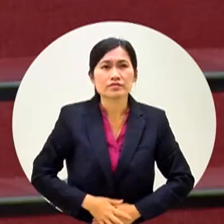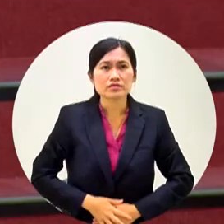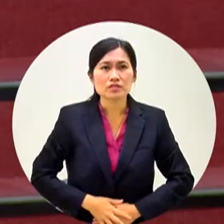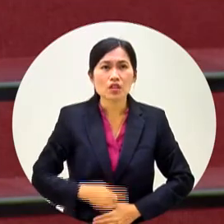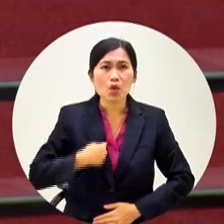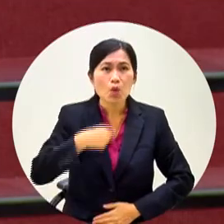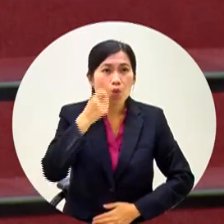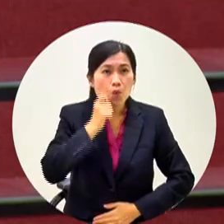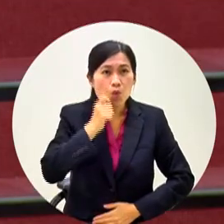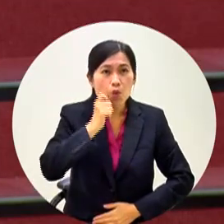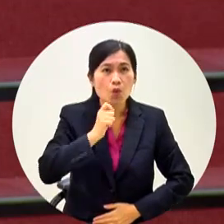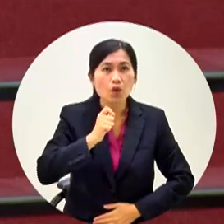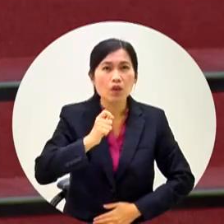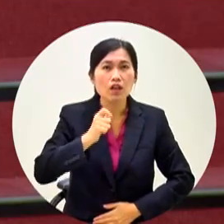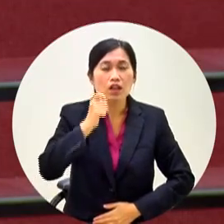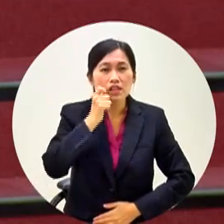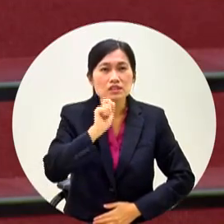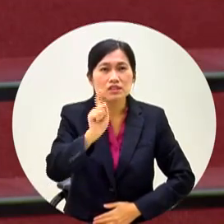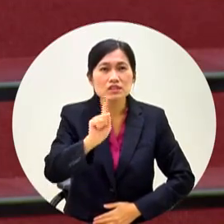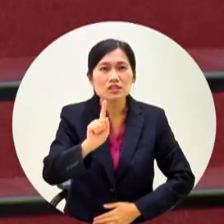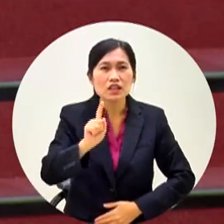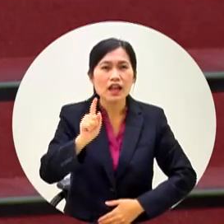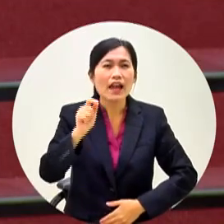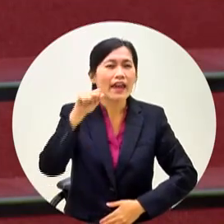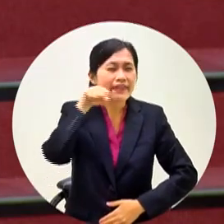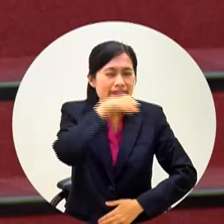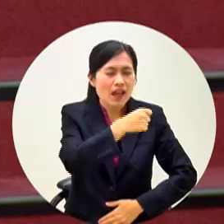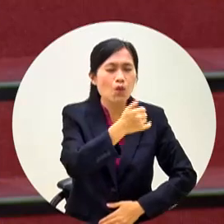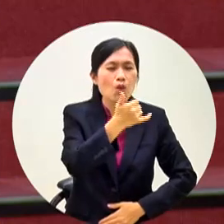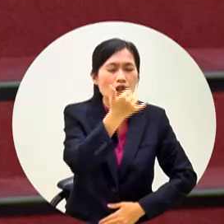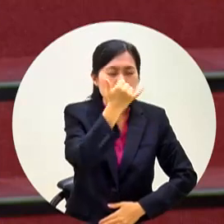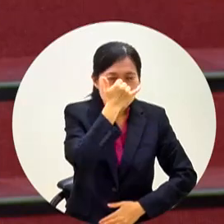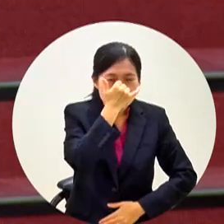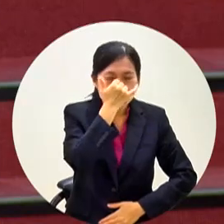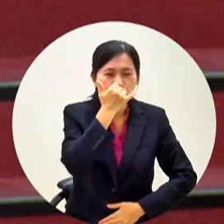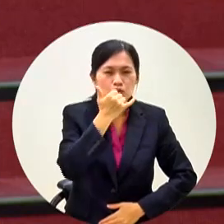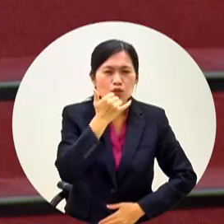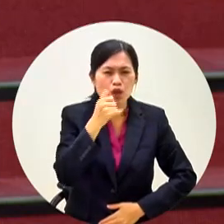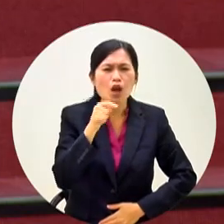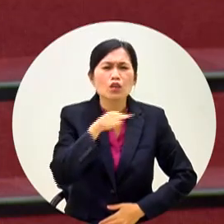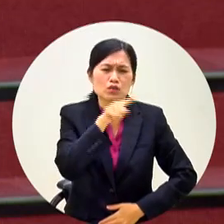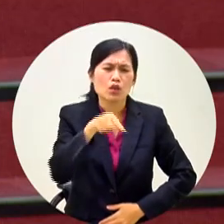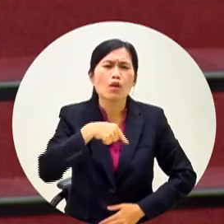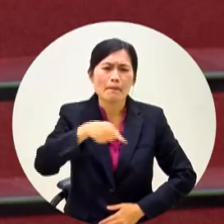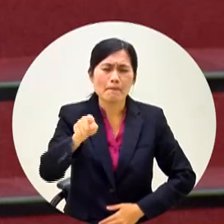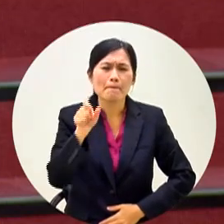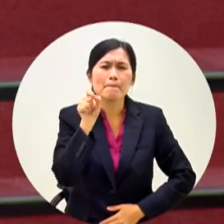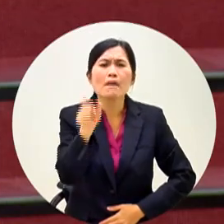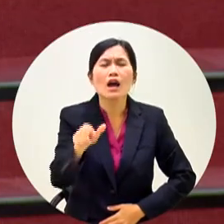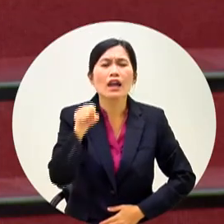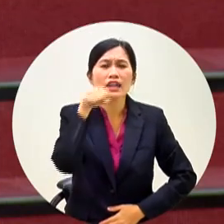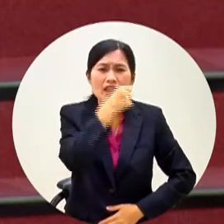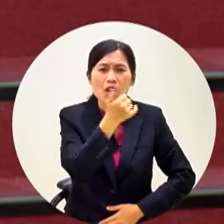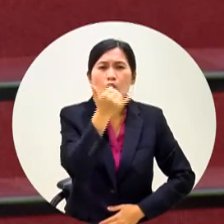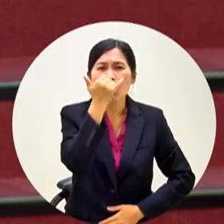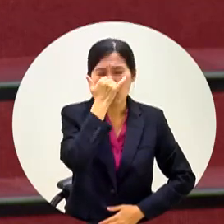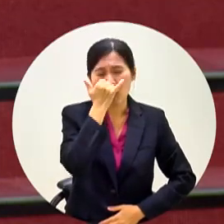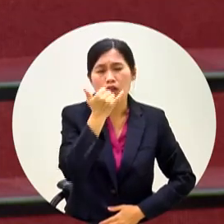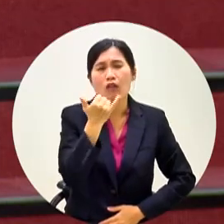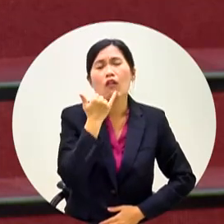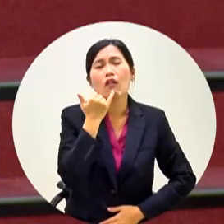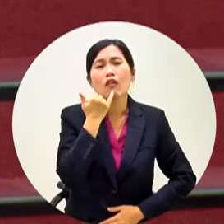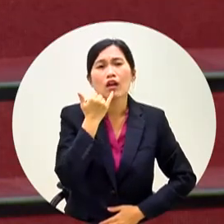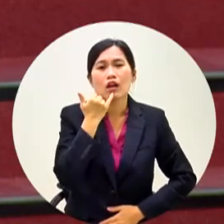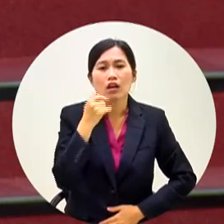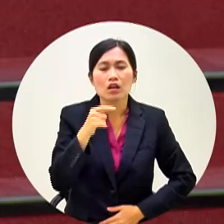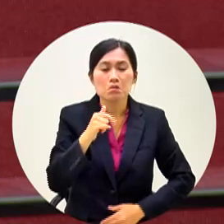个这个台湾猪，然后去买台湾猪就好了。那殊不知，所有的民众一到了市场